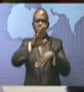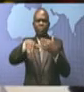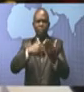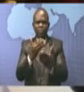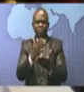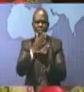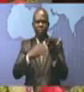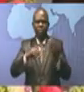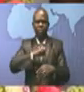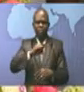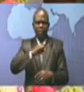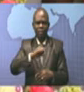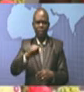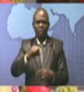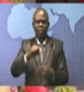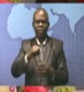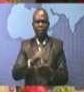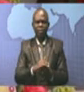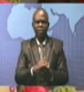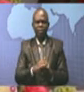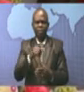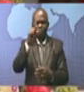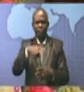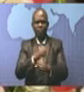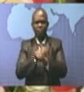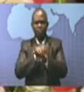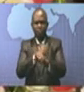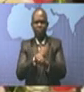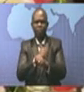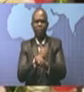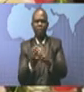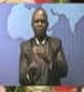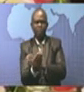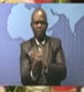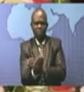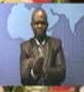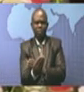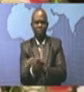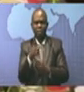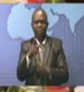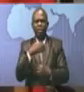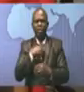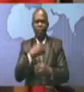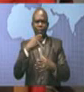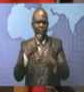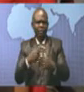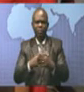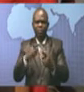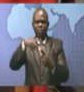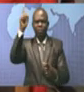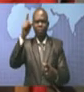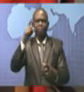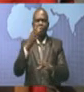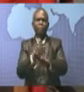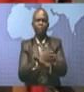du parti CNDD-FDD à Bagumyabanga de lutter contre la corruption, un handicap majeur du développement. Il les a